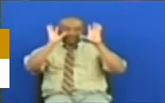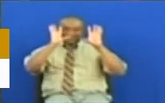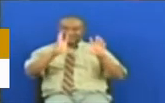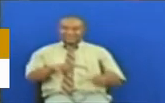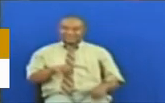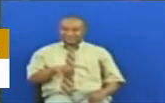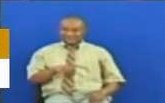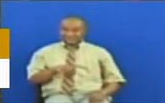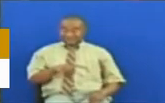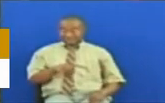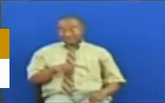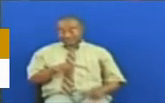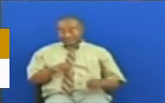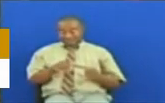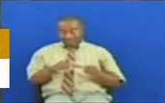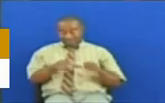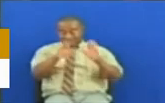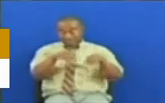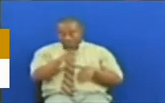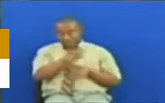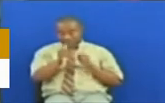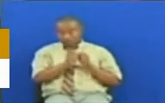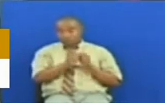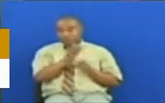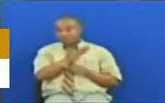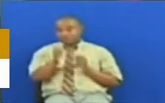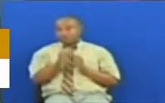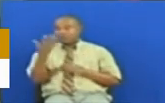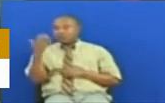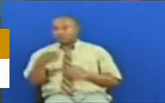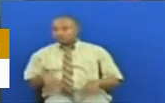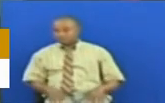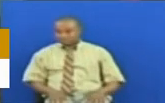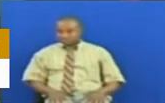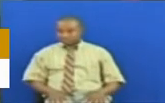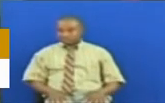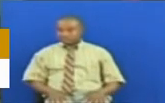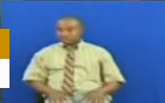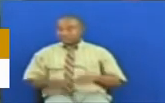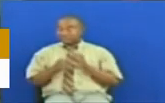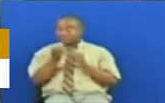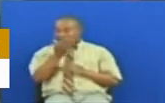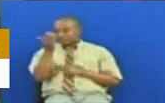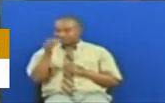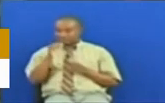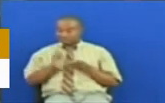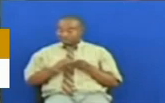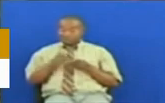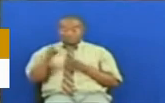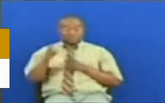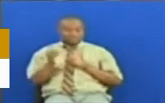bunge la 2010 2015. Kwa hiyo hiyo ijulikane wazi. Chingine mheshimiwa spika, kwa kuwa hii ni